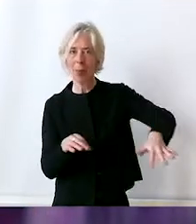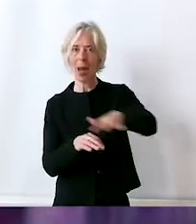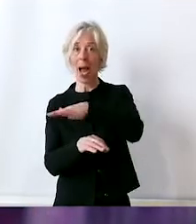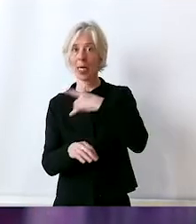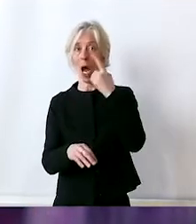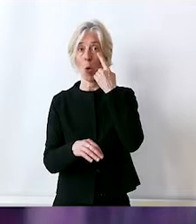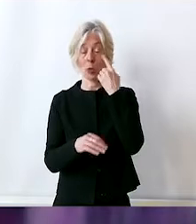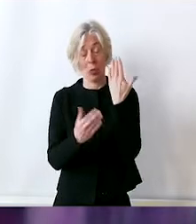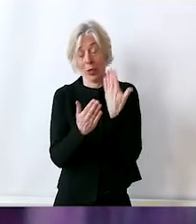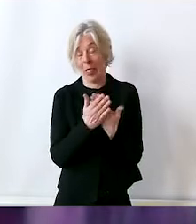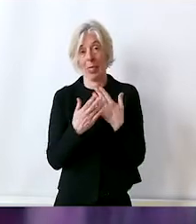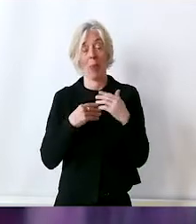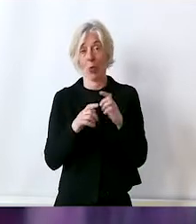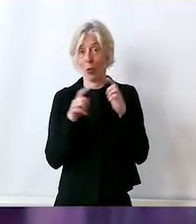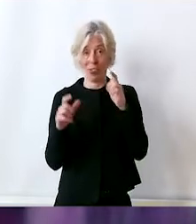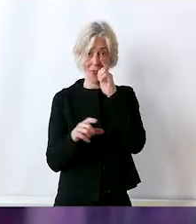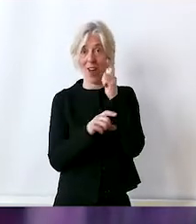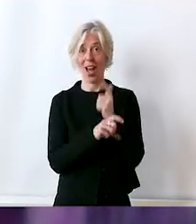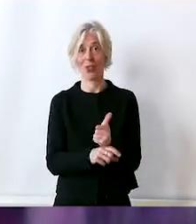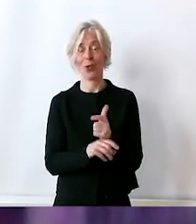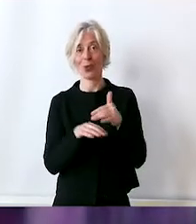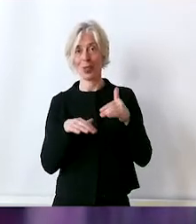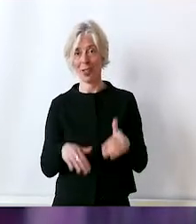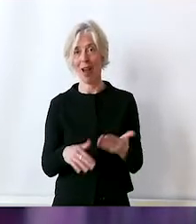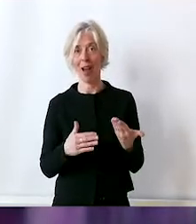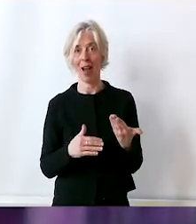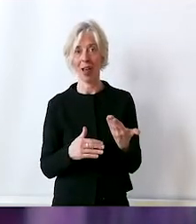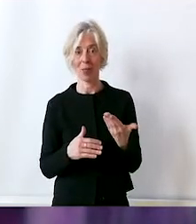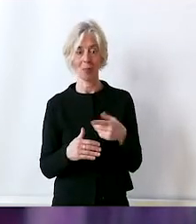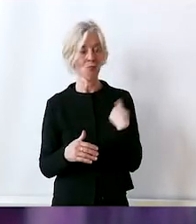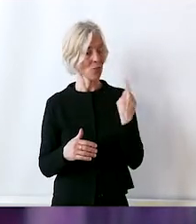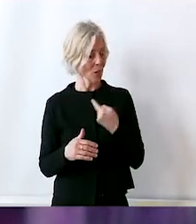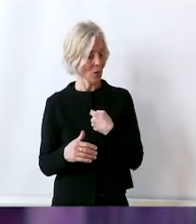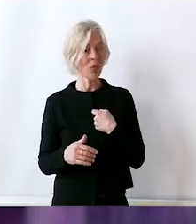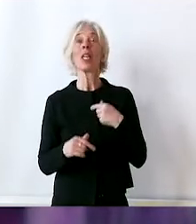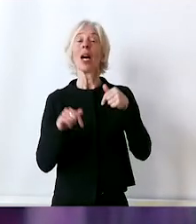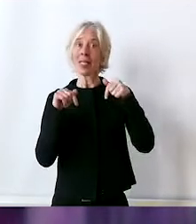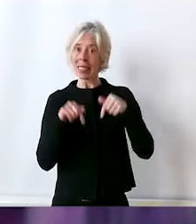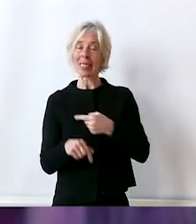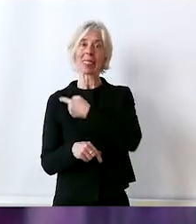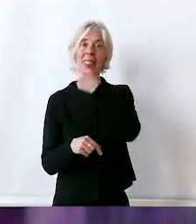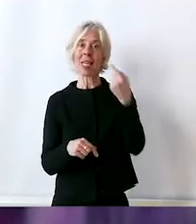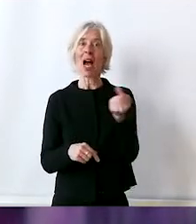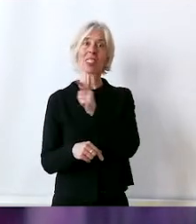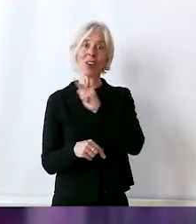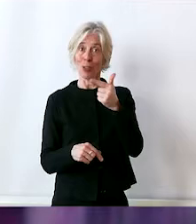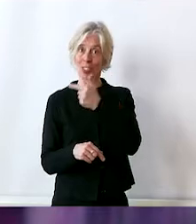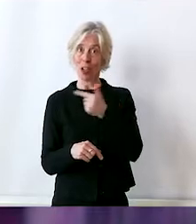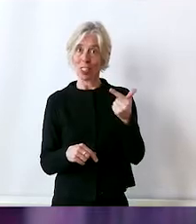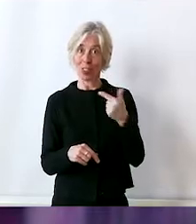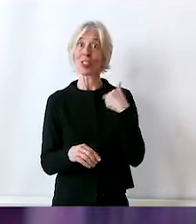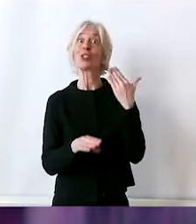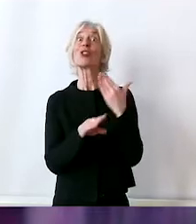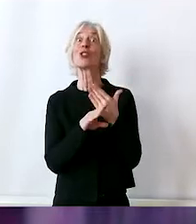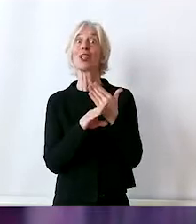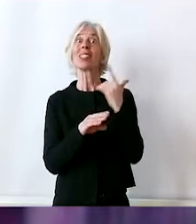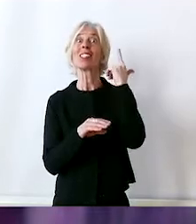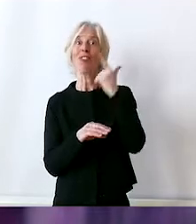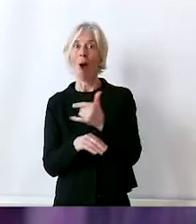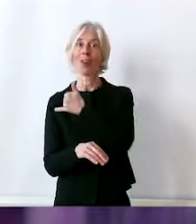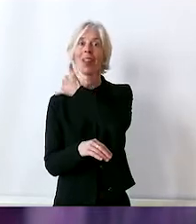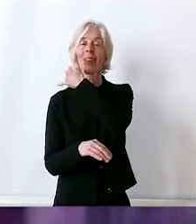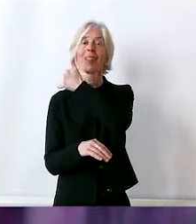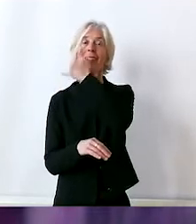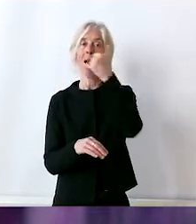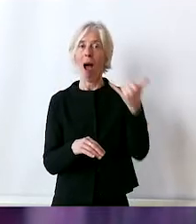natürlich. Wir sind 200 Jahre alt, in 2022 geworden. Quasi in die Wiege ist unsere